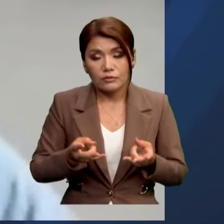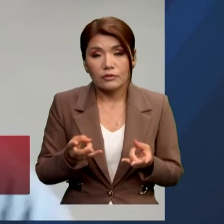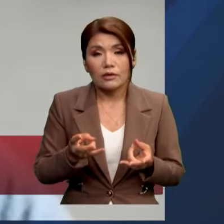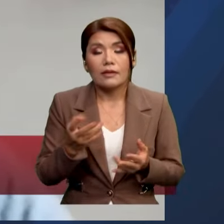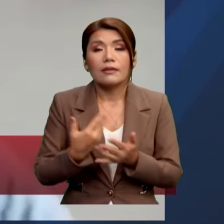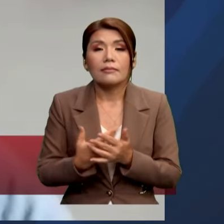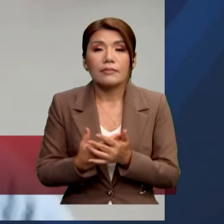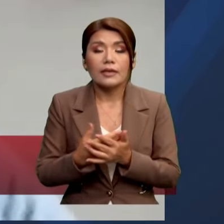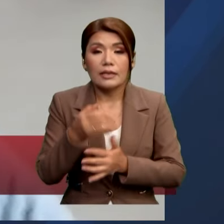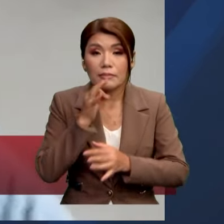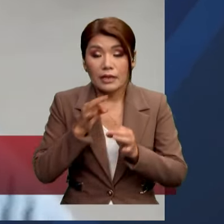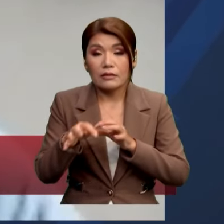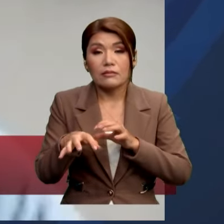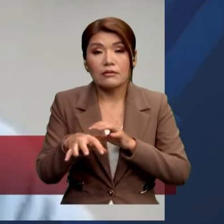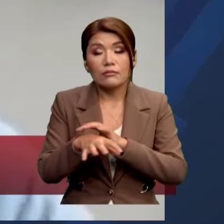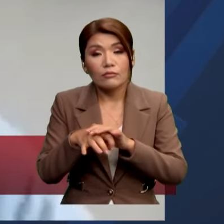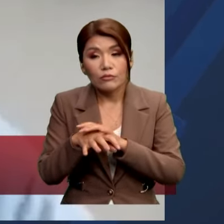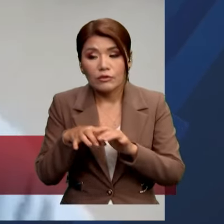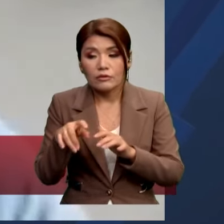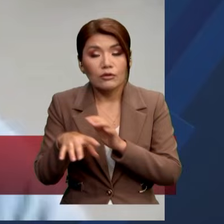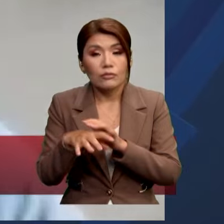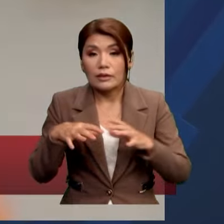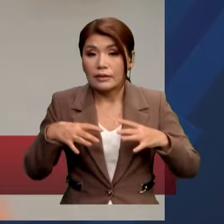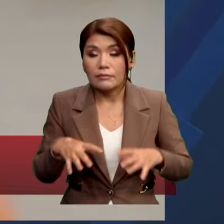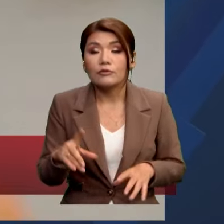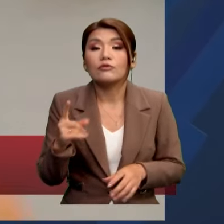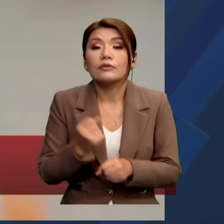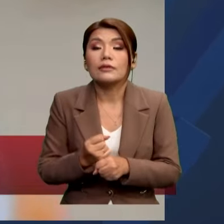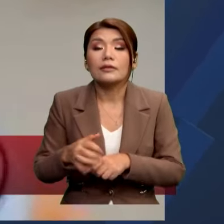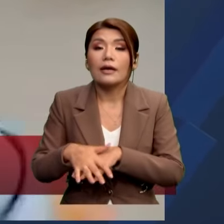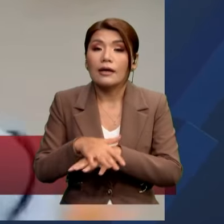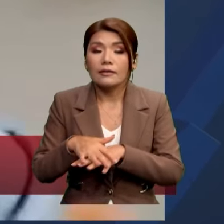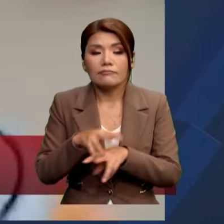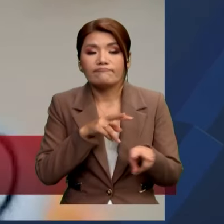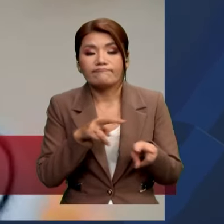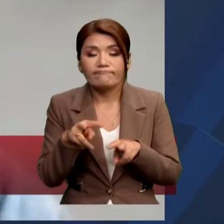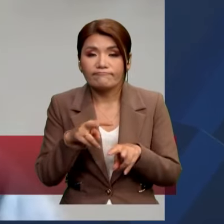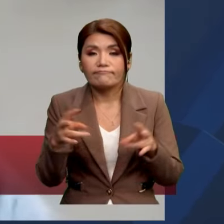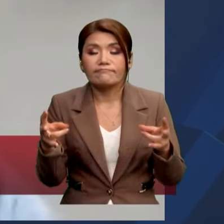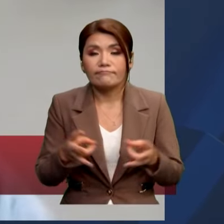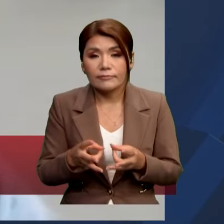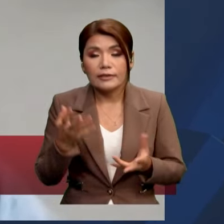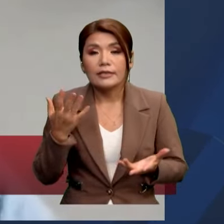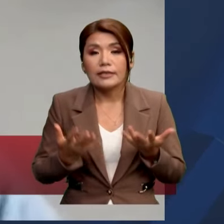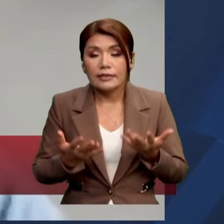үшін, дәрі ұрланады дейді. Ұрланбау үшін не істеу керек? Халықтың бақылауында болғанда да дұрыс.